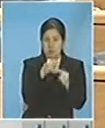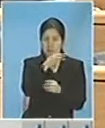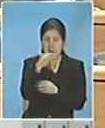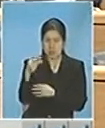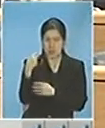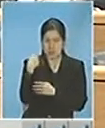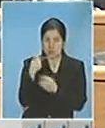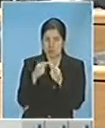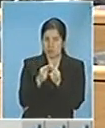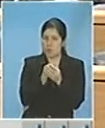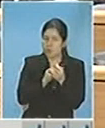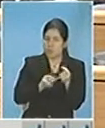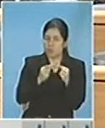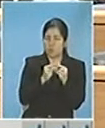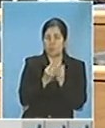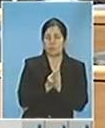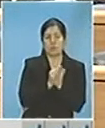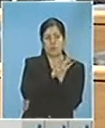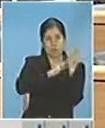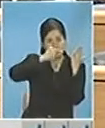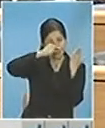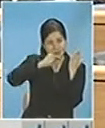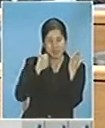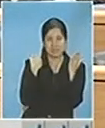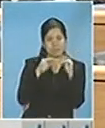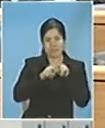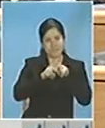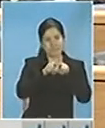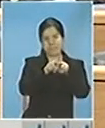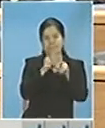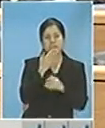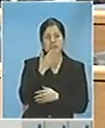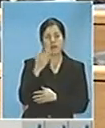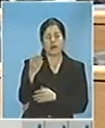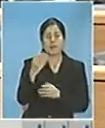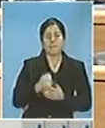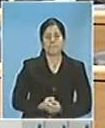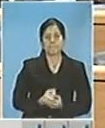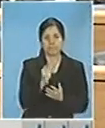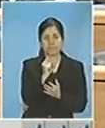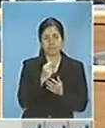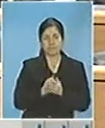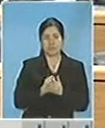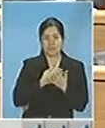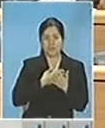ให้คู่กับชาติไทยไปตราบนานเท่านานไม่ใช่แค่สิ้นลมห